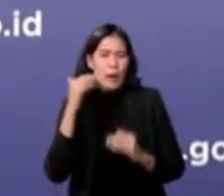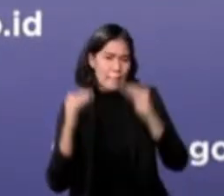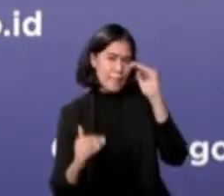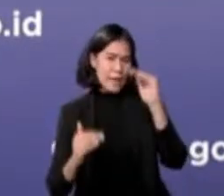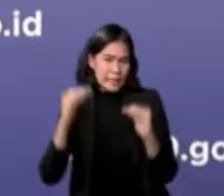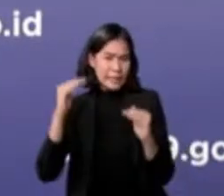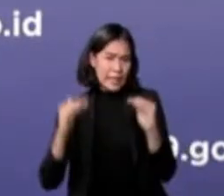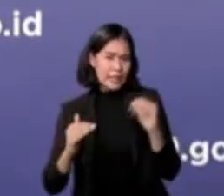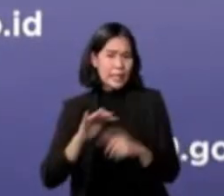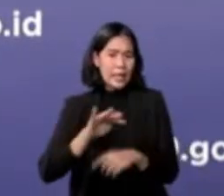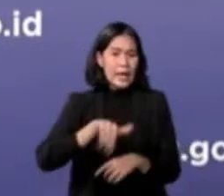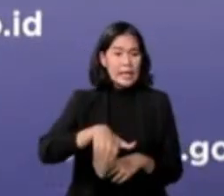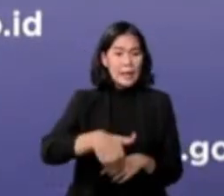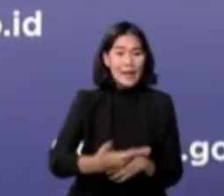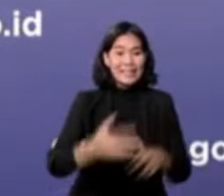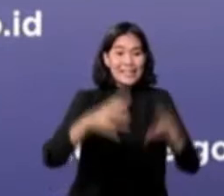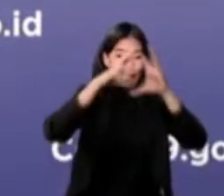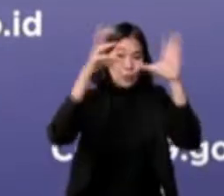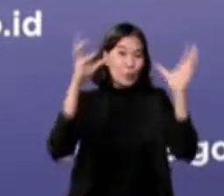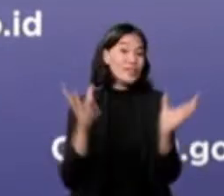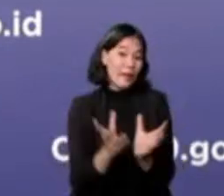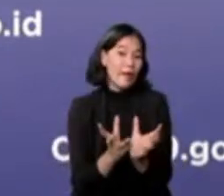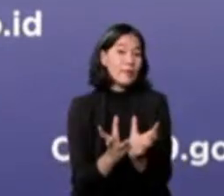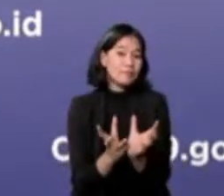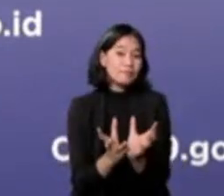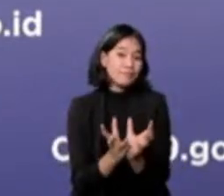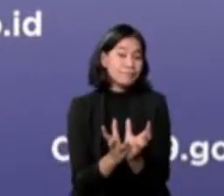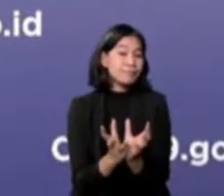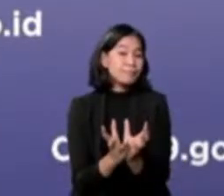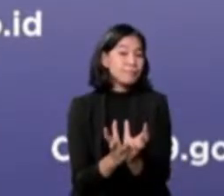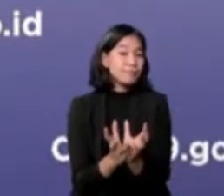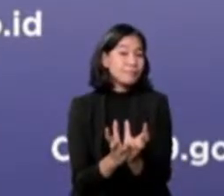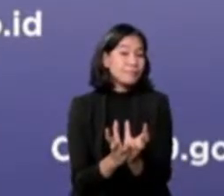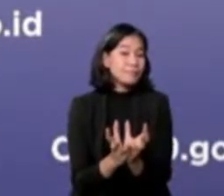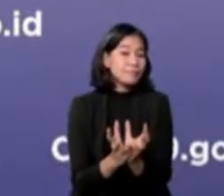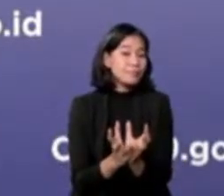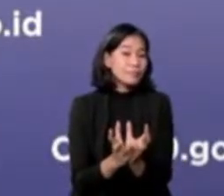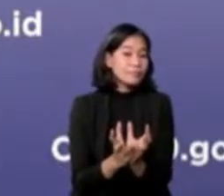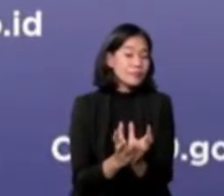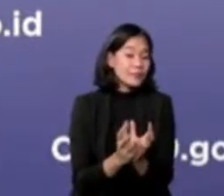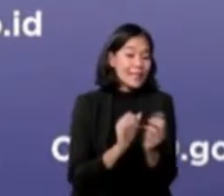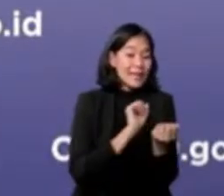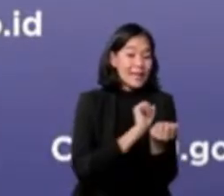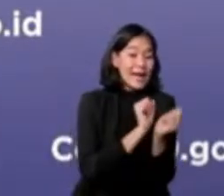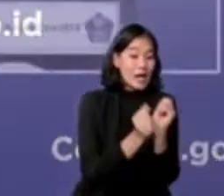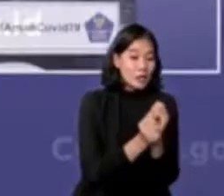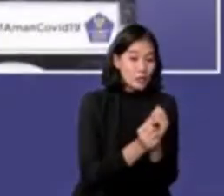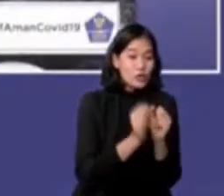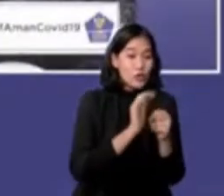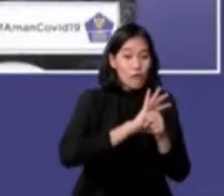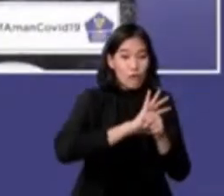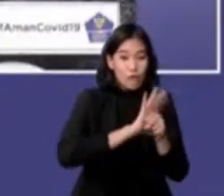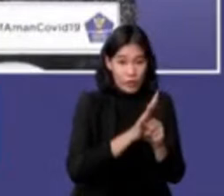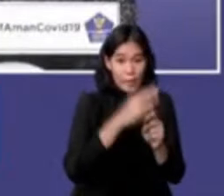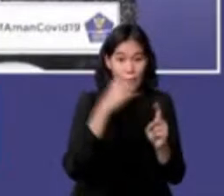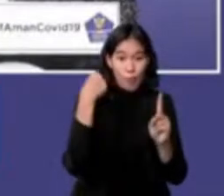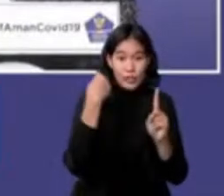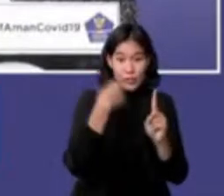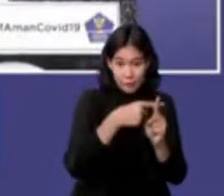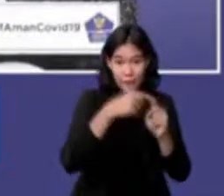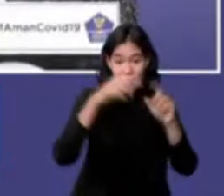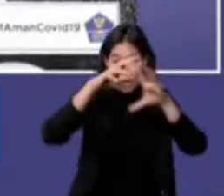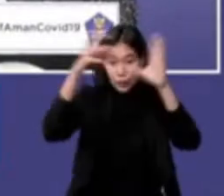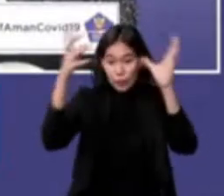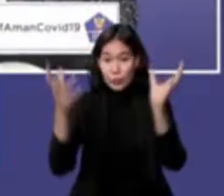bandingkan dengan angka kematian secara global, angka kematian dari kasus coronavirus yang